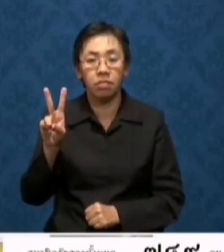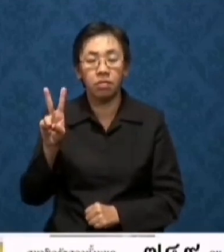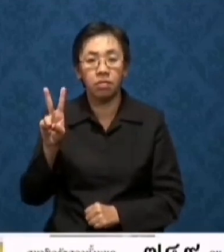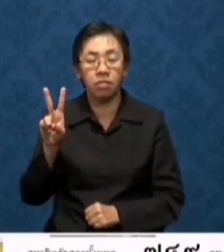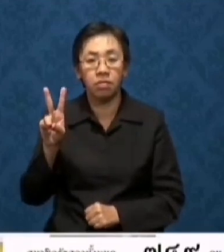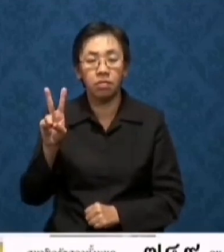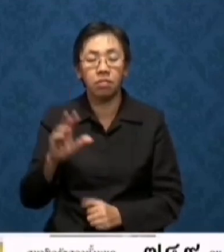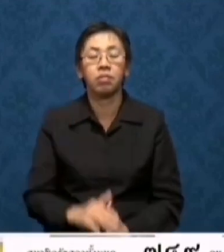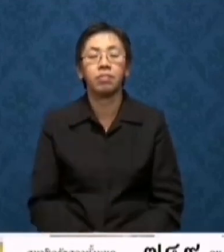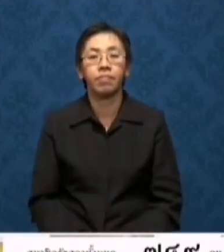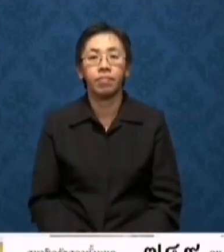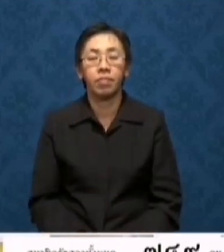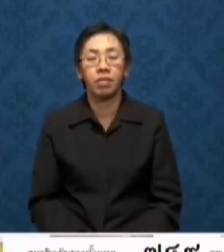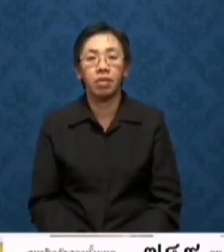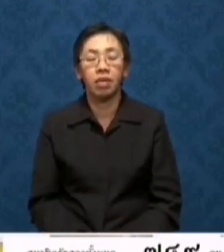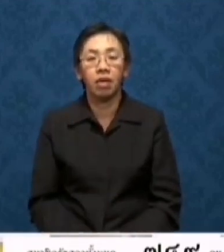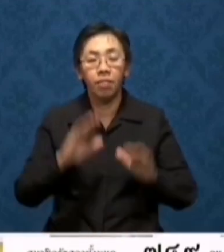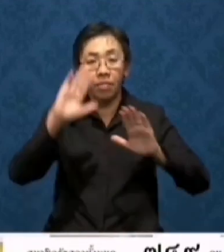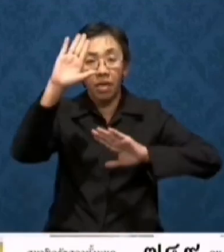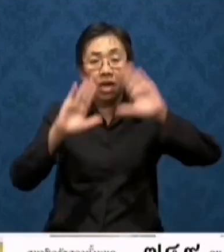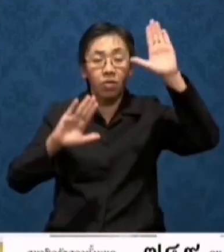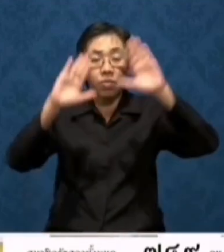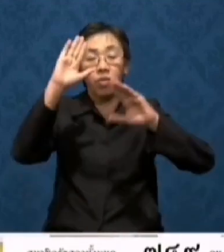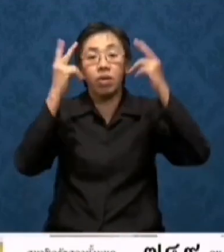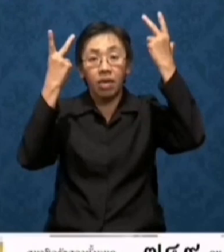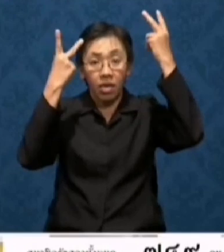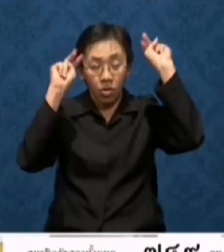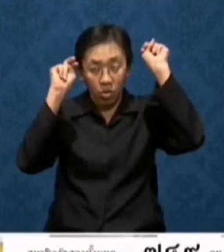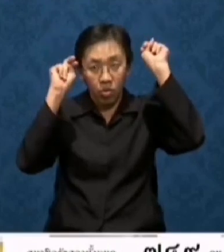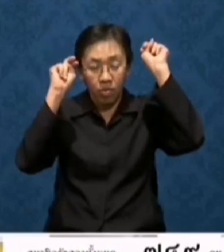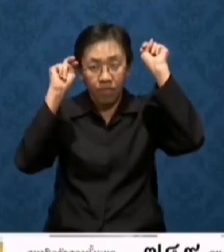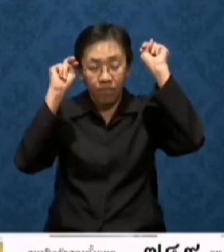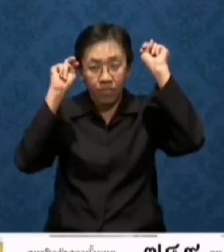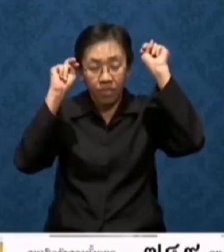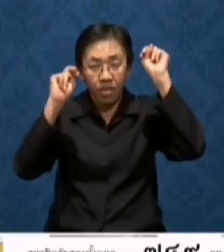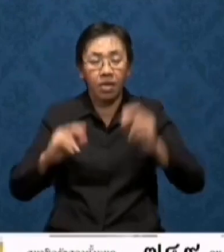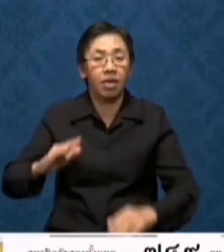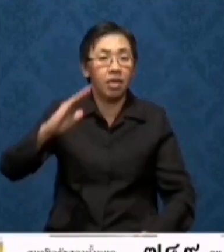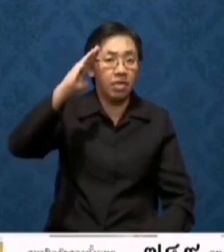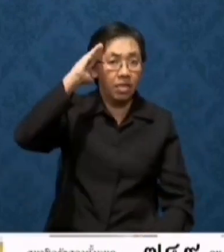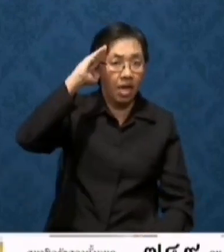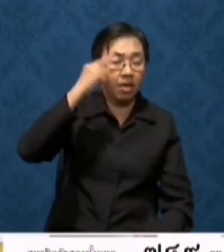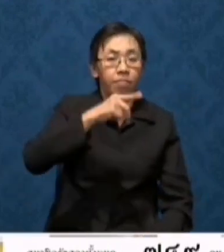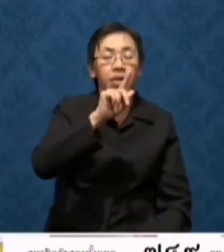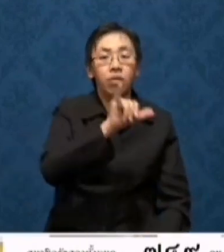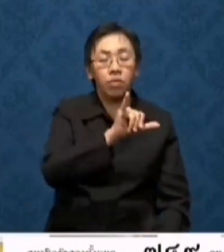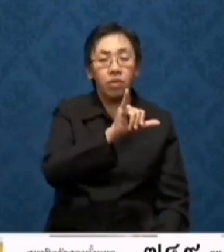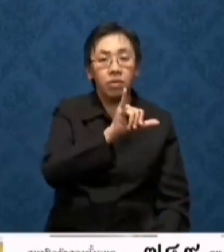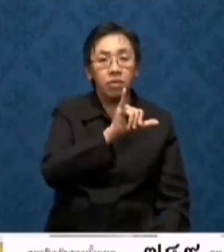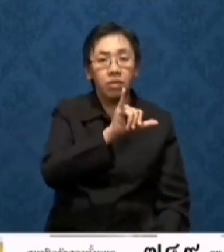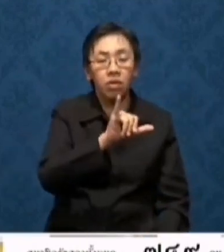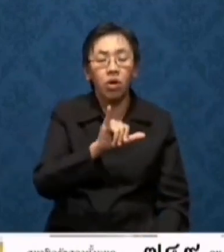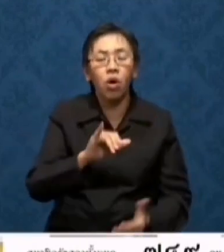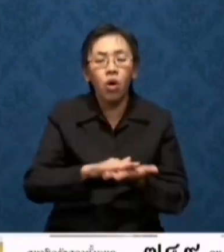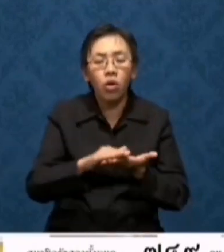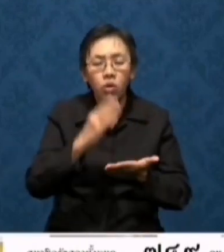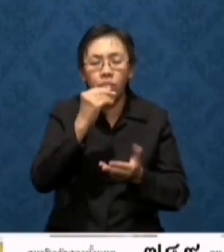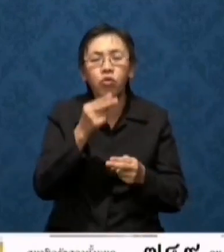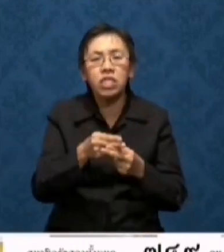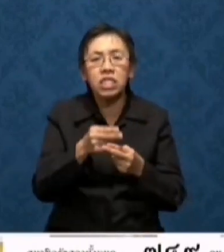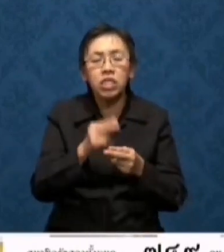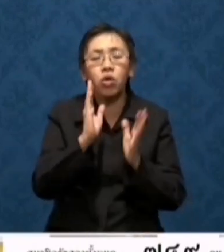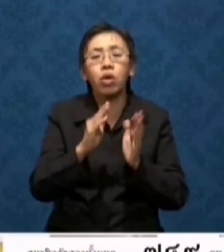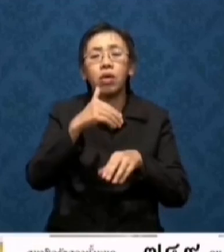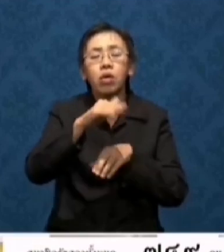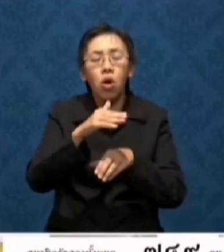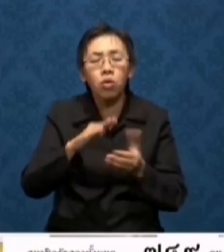ตอนที่จะต้องมีการเลือกนายกรัฐมนตรีระหวางพลเอกปรยุติจันร์โอชาต้องขออพัยที่เอยนำบ